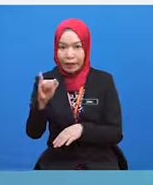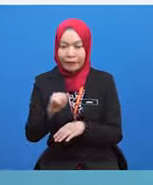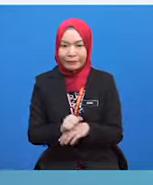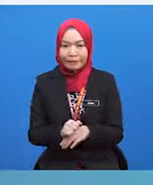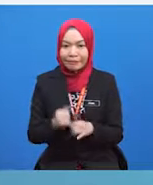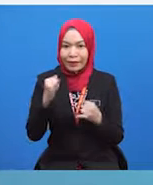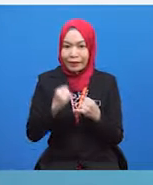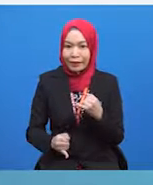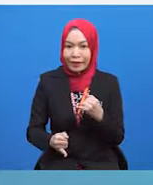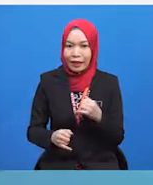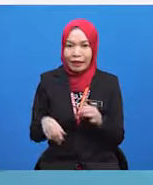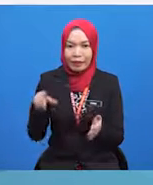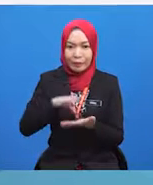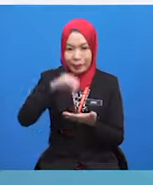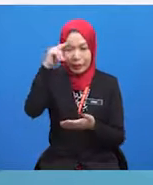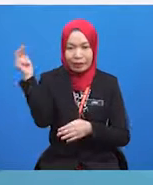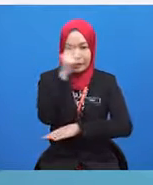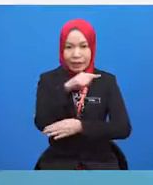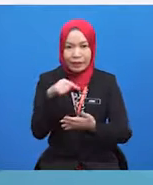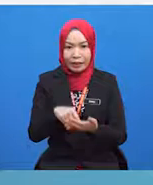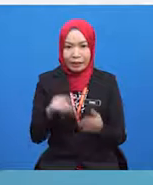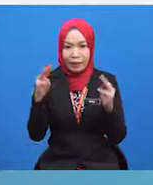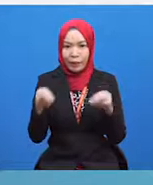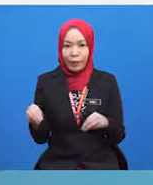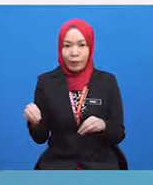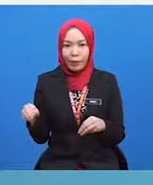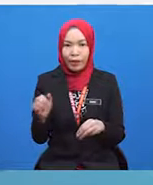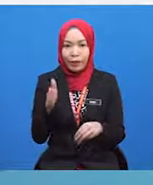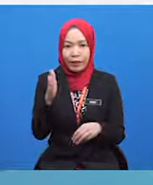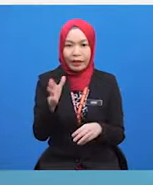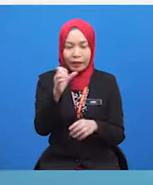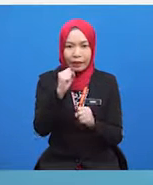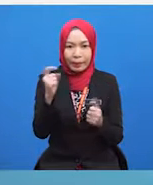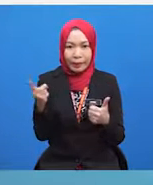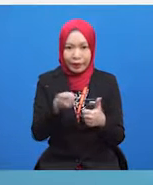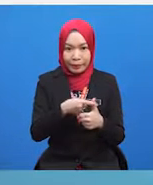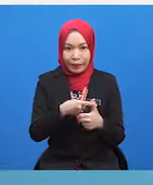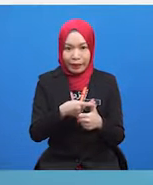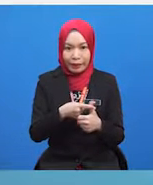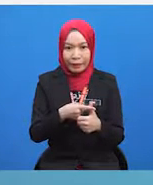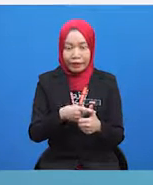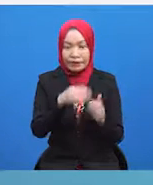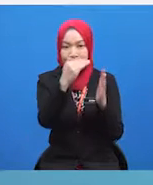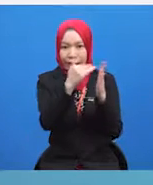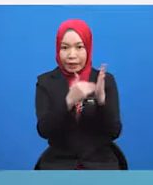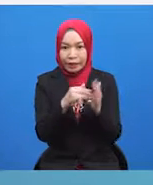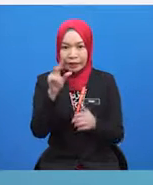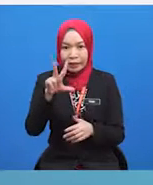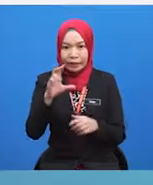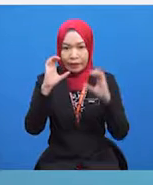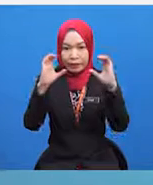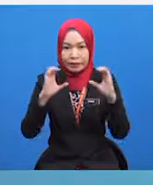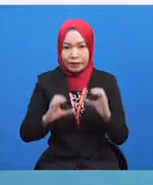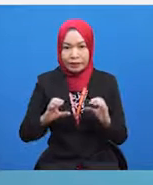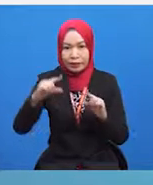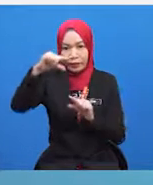Di akhir pembelajaran ini, murid-murid akan dapat pertama, menyenaraikan tiga teknik cropping